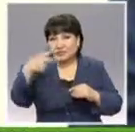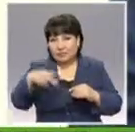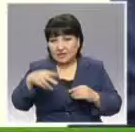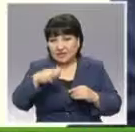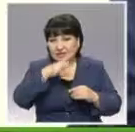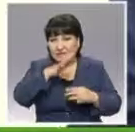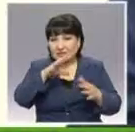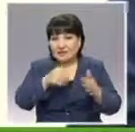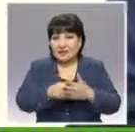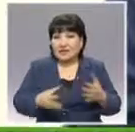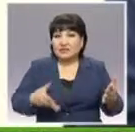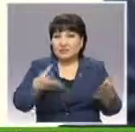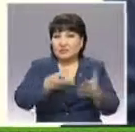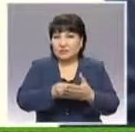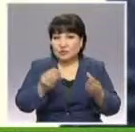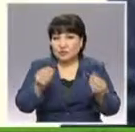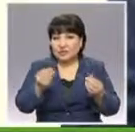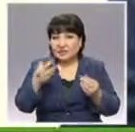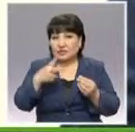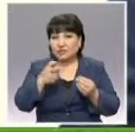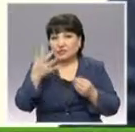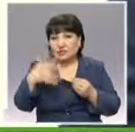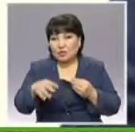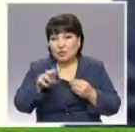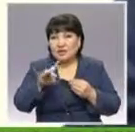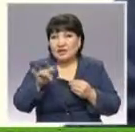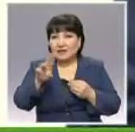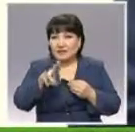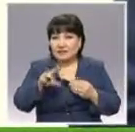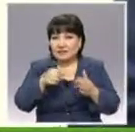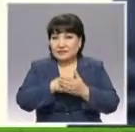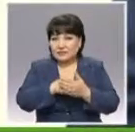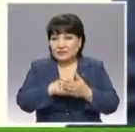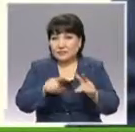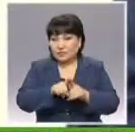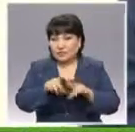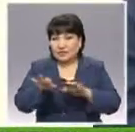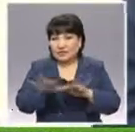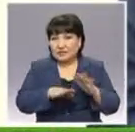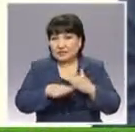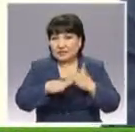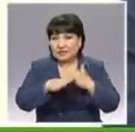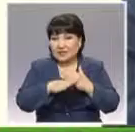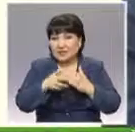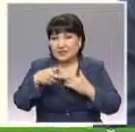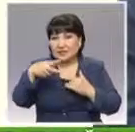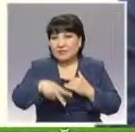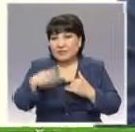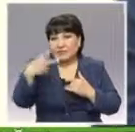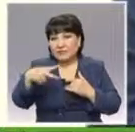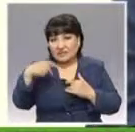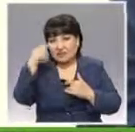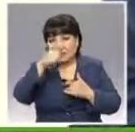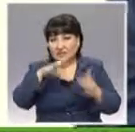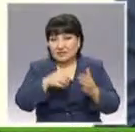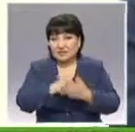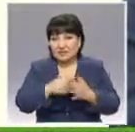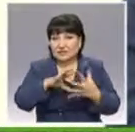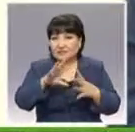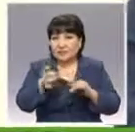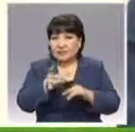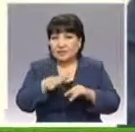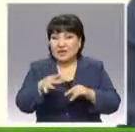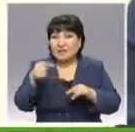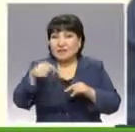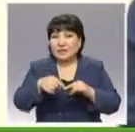қаржыландыру сомасын 250 миллиард тенгеге жеткіземіз. Осындай шаралардың арқасында 2020 жылға дейін жалпы аумағы 1,4 миллион